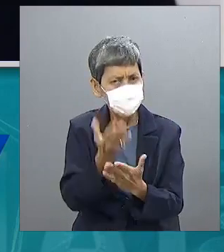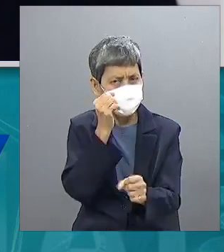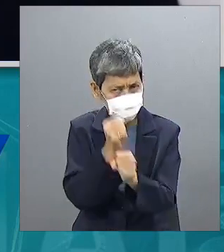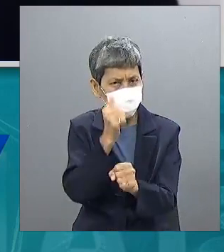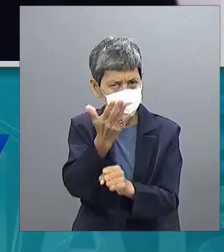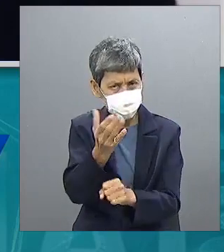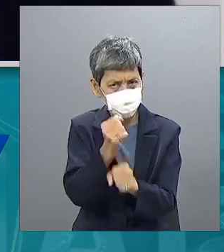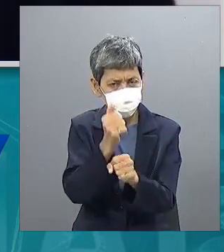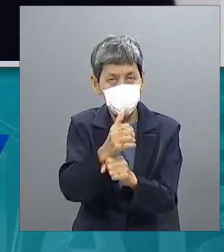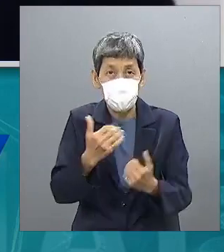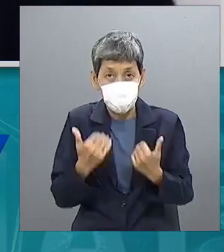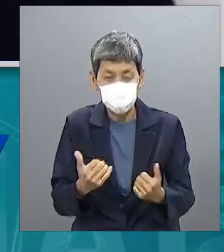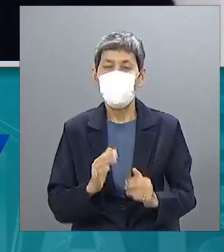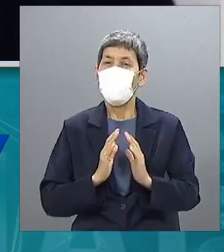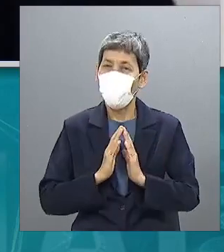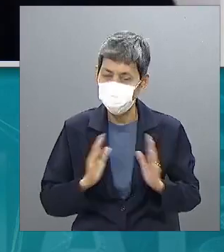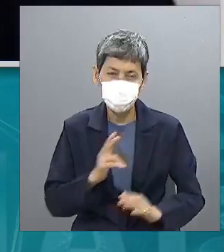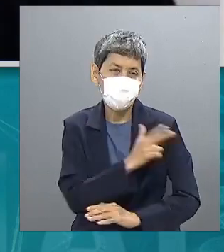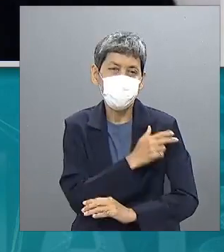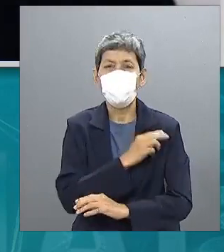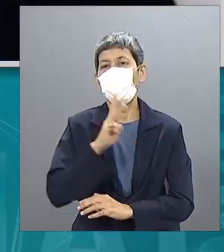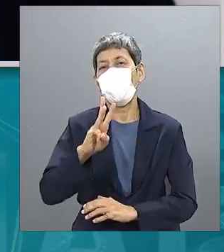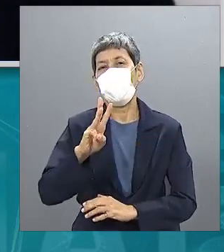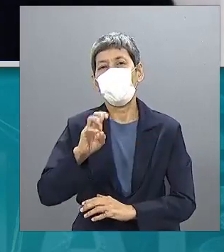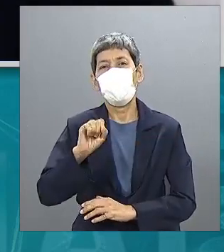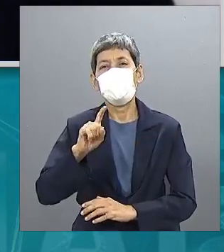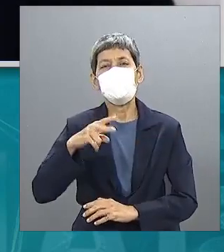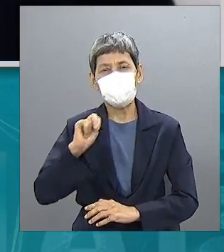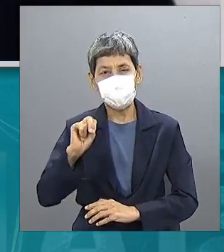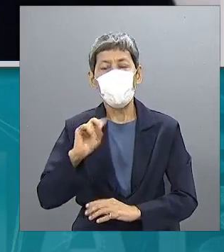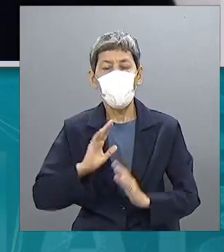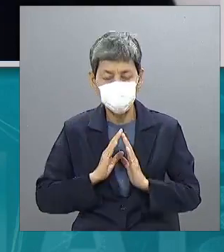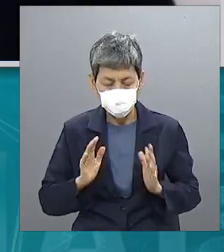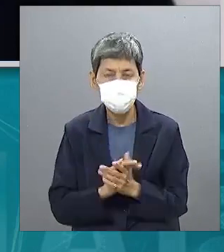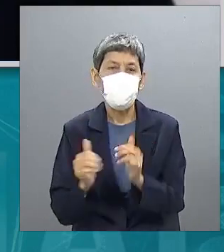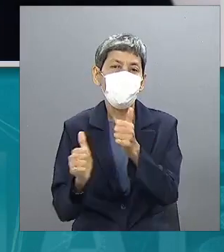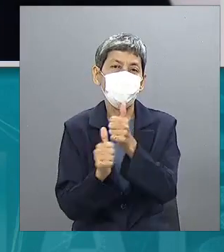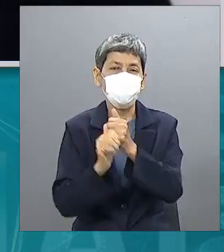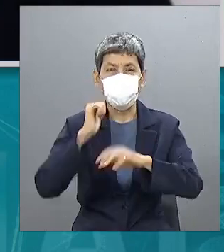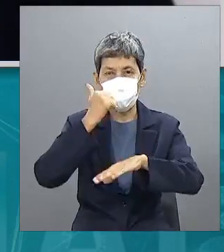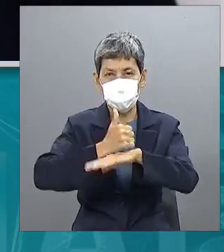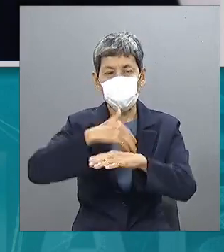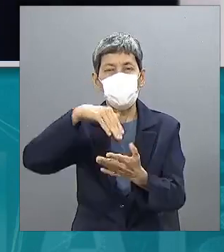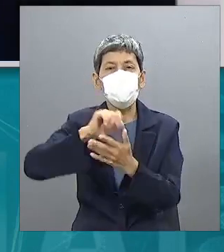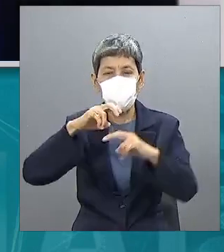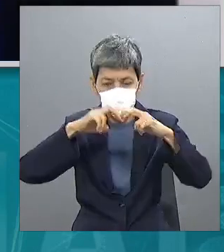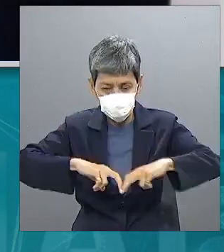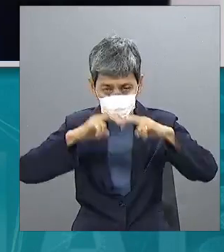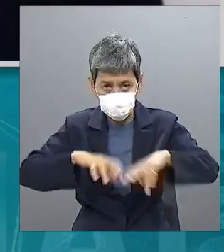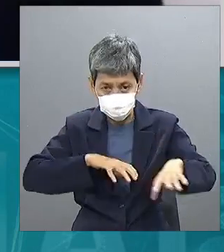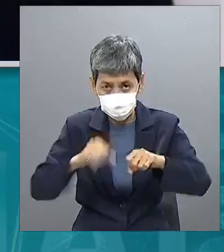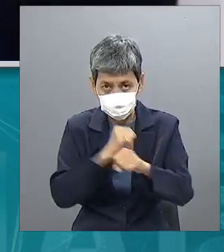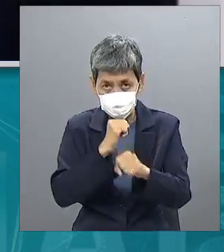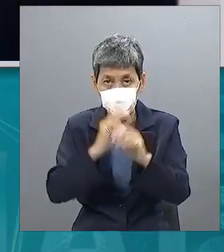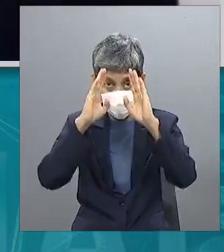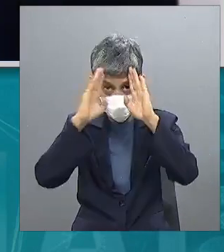วันนี้ต้องขอบคุณล็อกเกอร์ว่าศิลป์พิพัฒน์ธนชัชนะคะผู้ช่วยผู้อำนวยการศูนย์วิจัยและจัดการความรู้เพื่อ